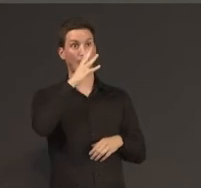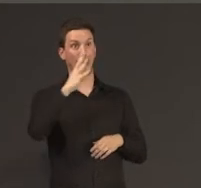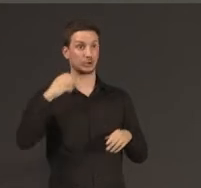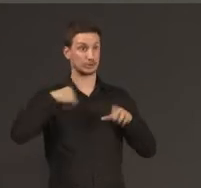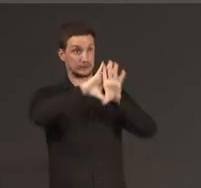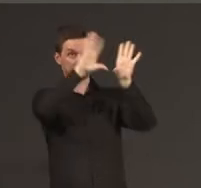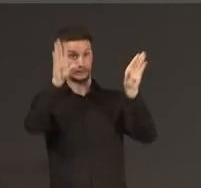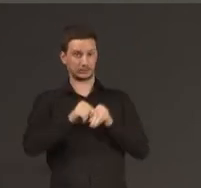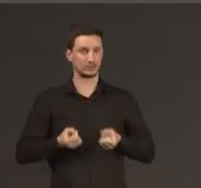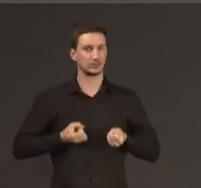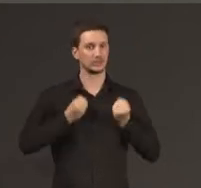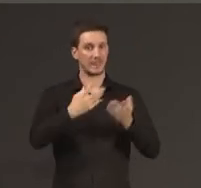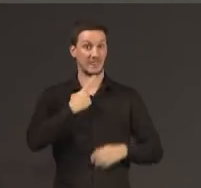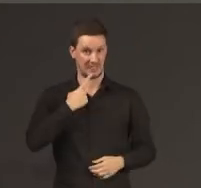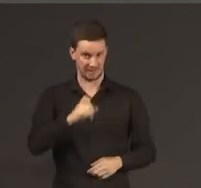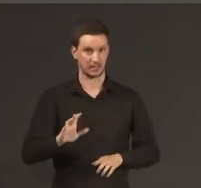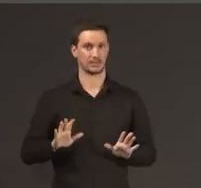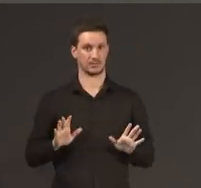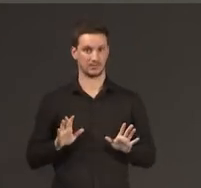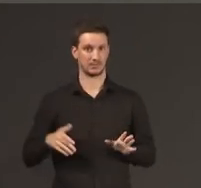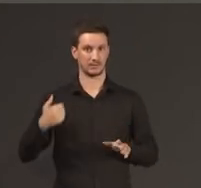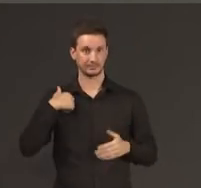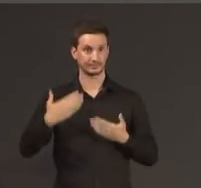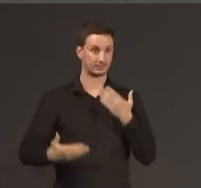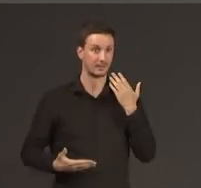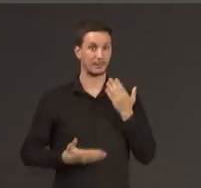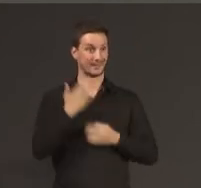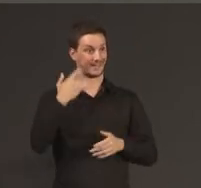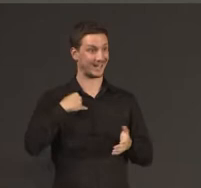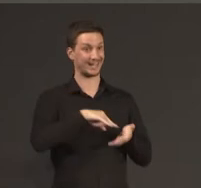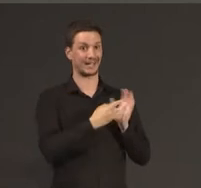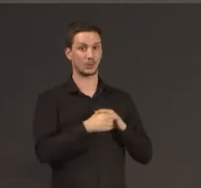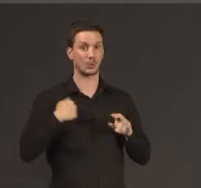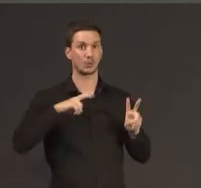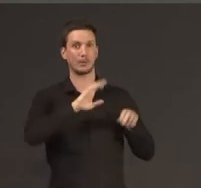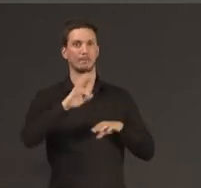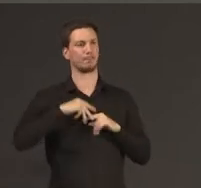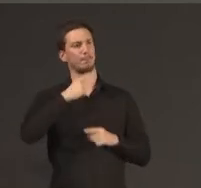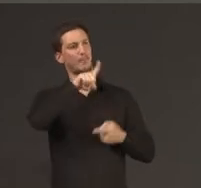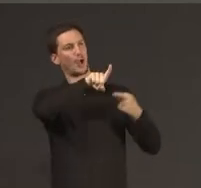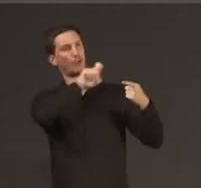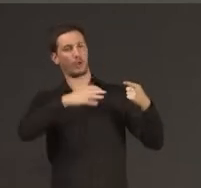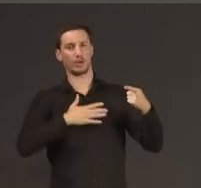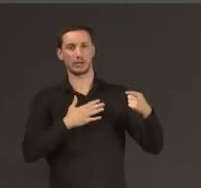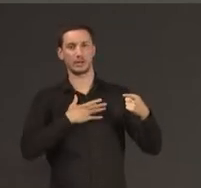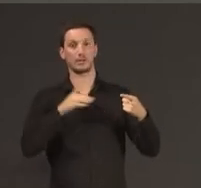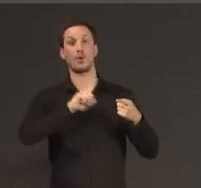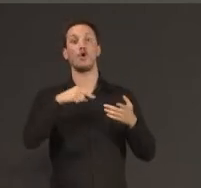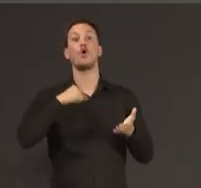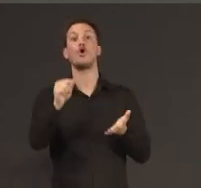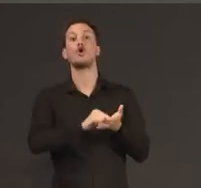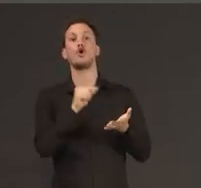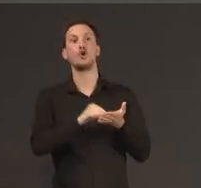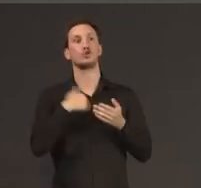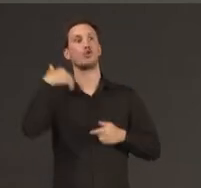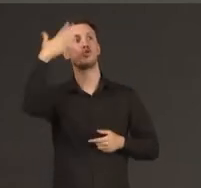seria més difícil del que pensava. Des del moment que vam posar aquesta enginyeria com una de les nostres primeres opcions, vam signar un contracte no escrit amb el